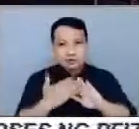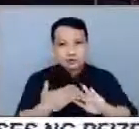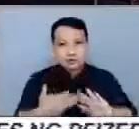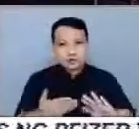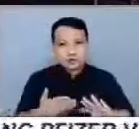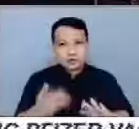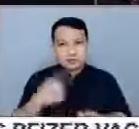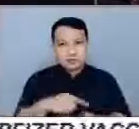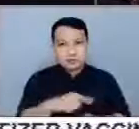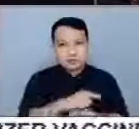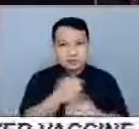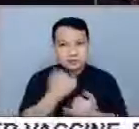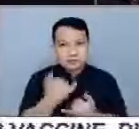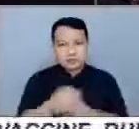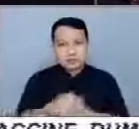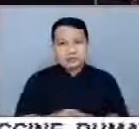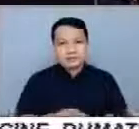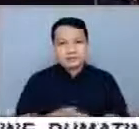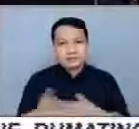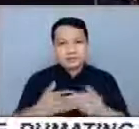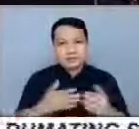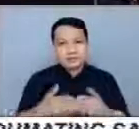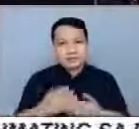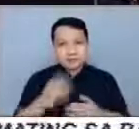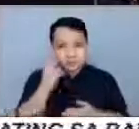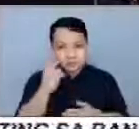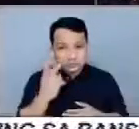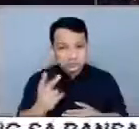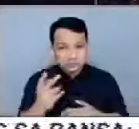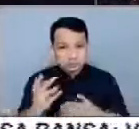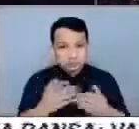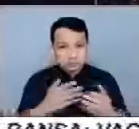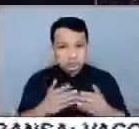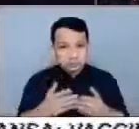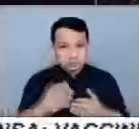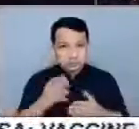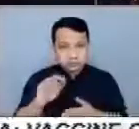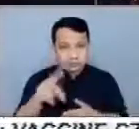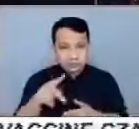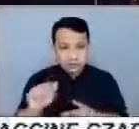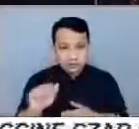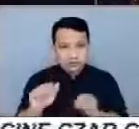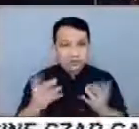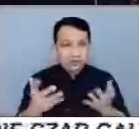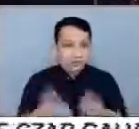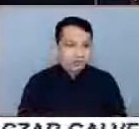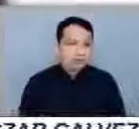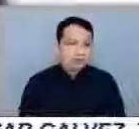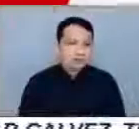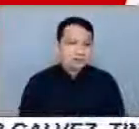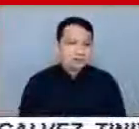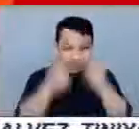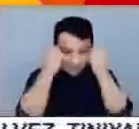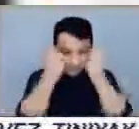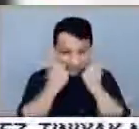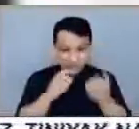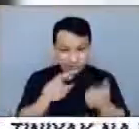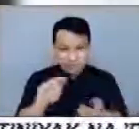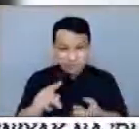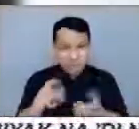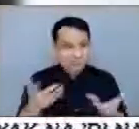Marikina, sumuko si Alvin Barcelona sa Italia. Rise and shine, Alvin!